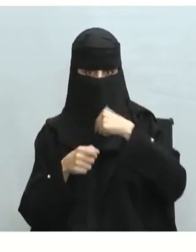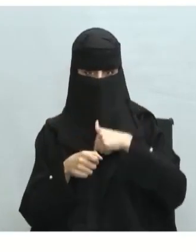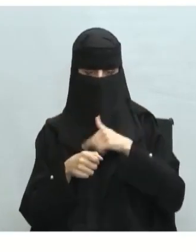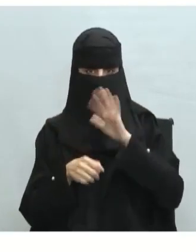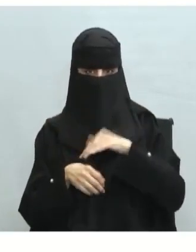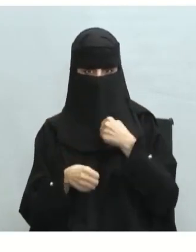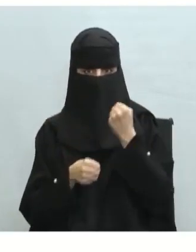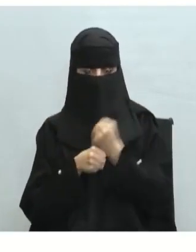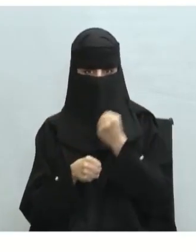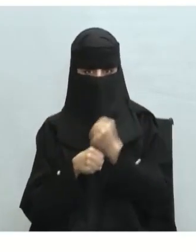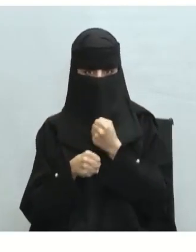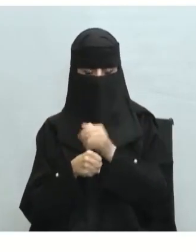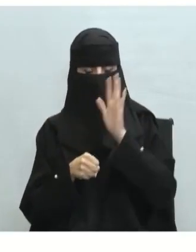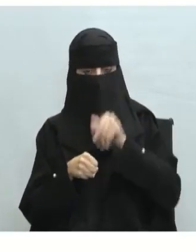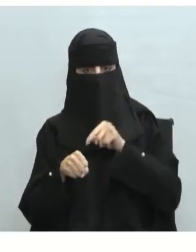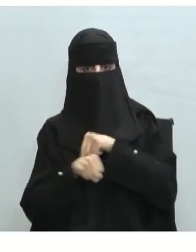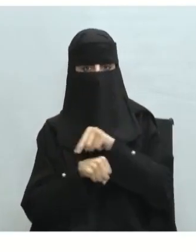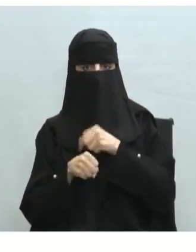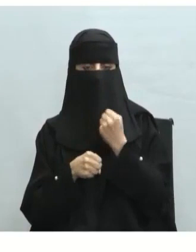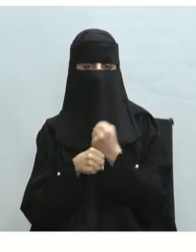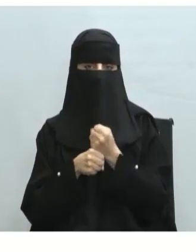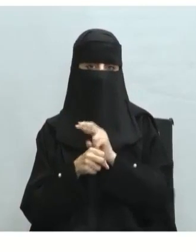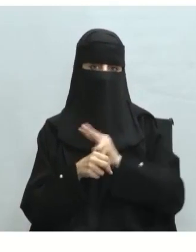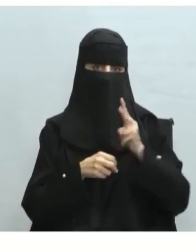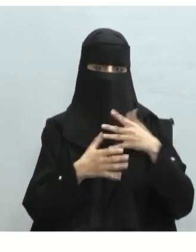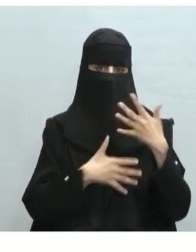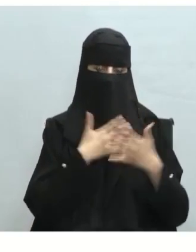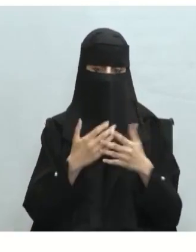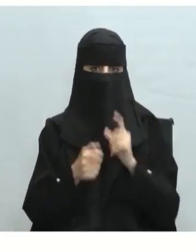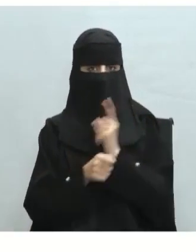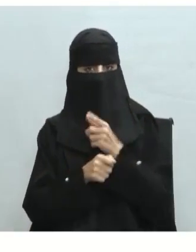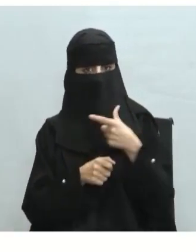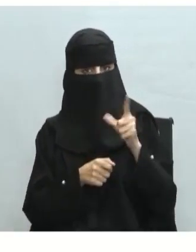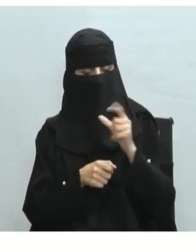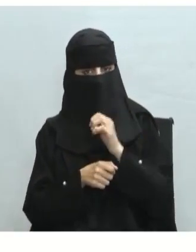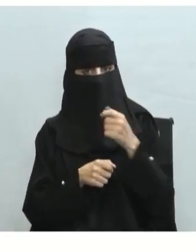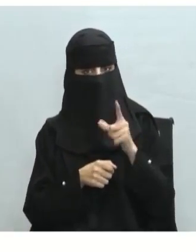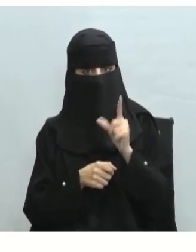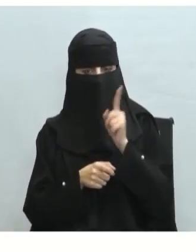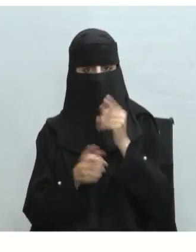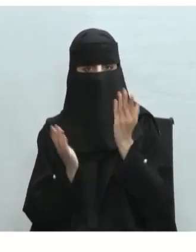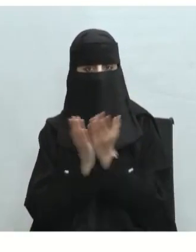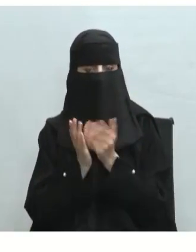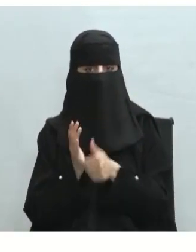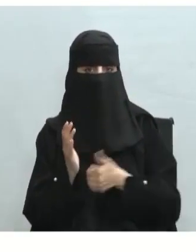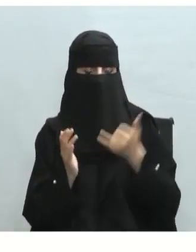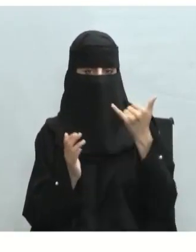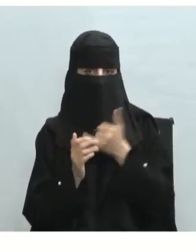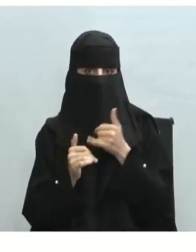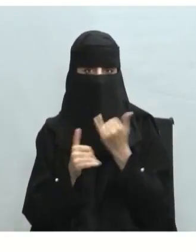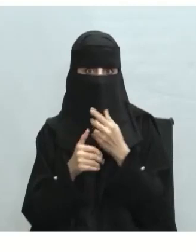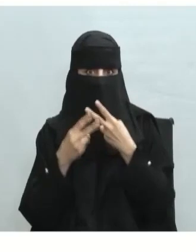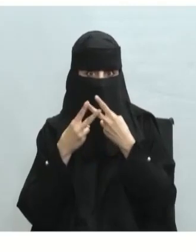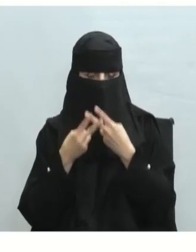من اعمال فسيجد وقتا لاعمال اخرى قال الاستاذ اجابه جيده لكن الدرس الاهم ل لو نبدا بالحجاره